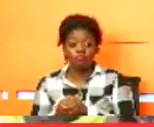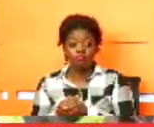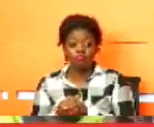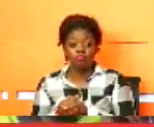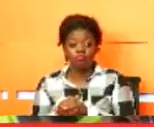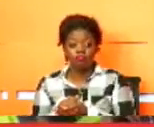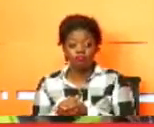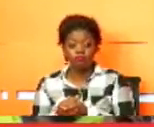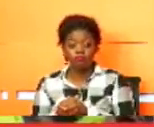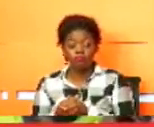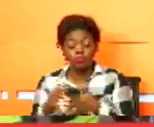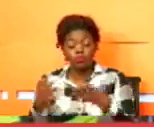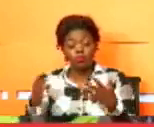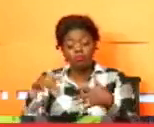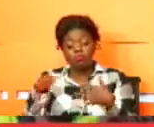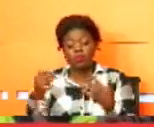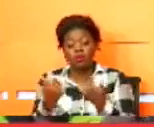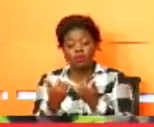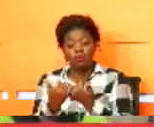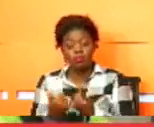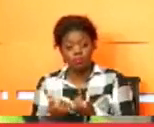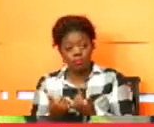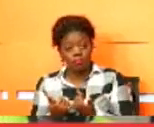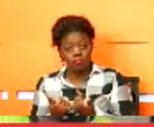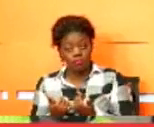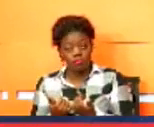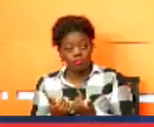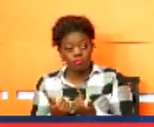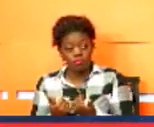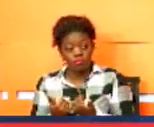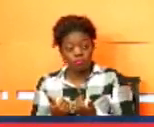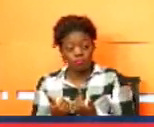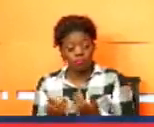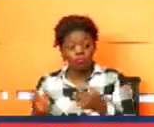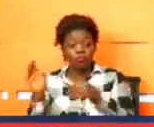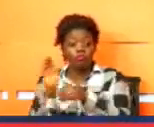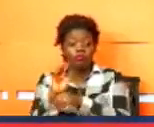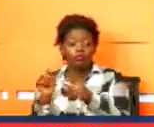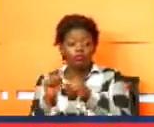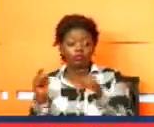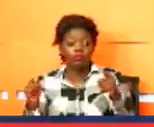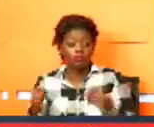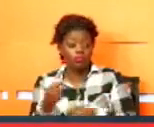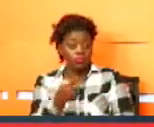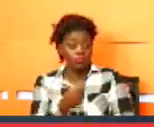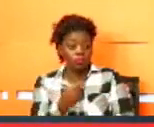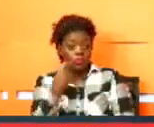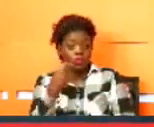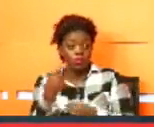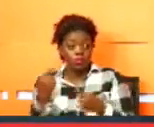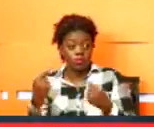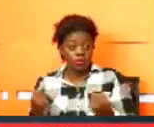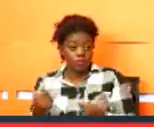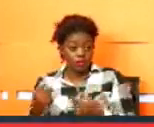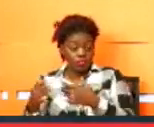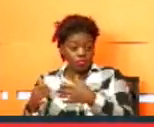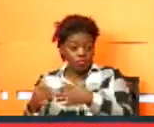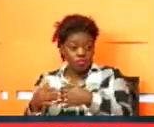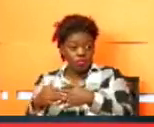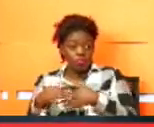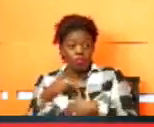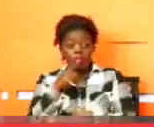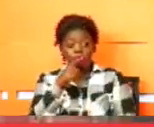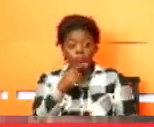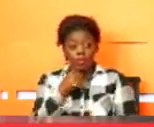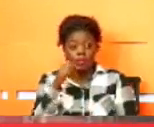kikabeere mukyala wo kikola makulu ki? Olukiiko lwetabiddwamu ne mukomusibe yasangibwa nga SMPM ne Ssemaka Ronald